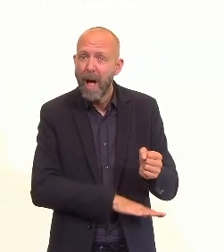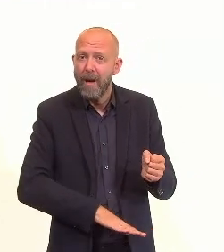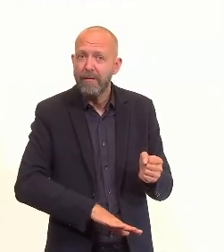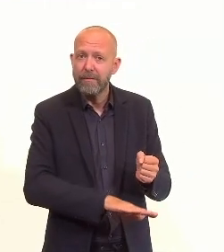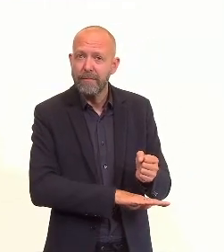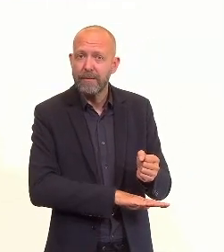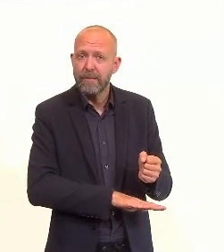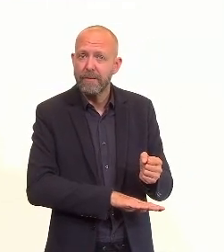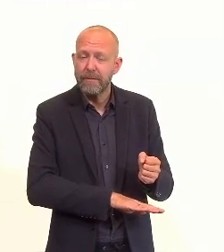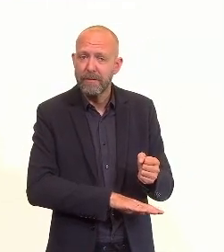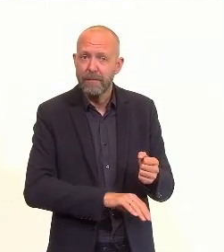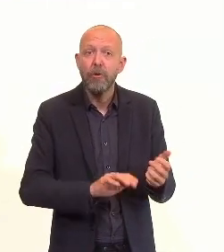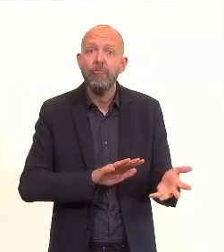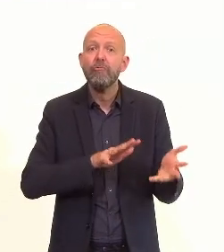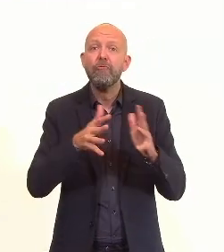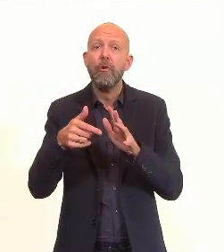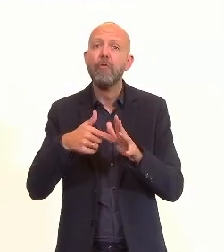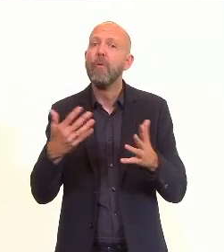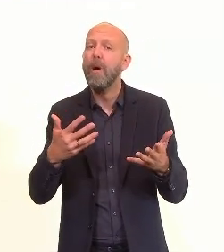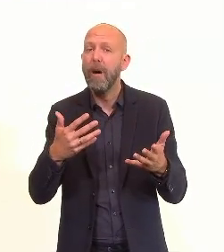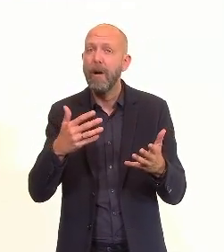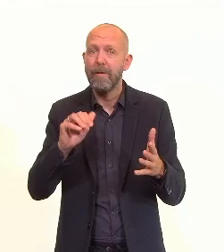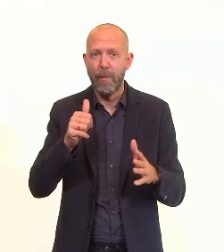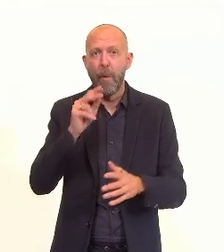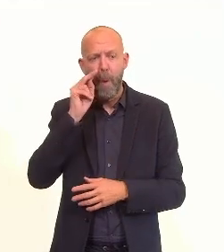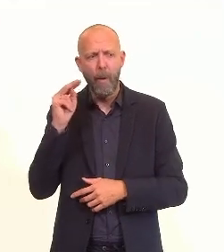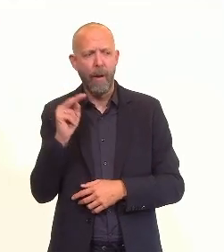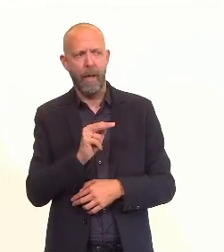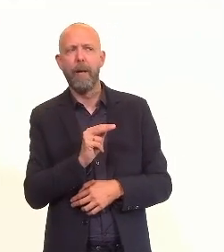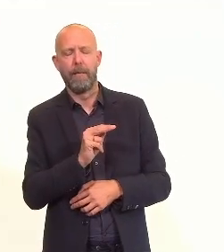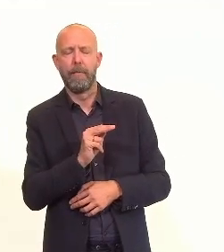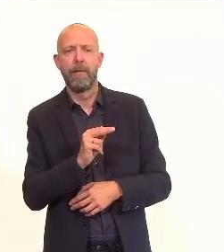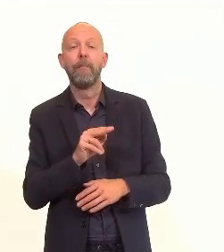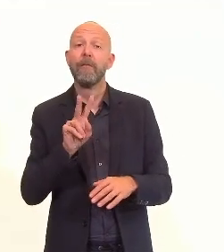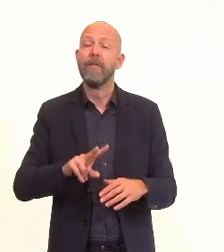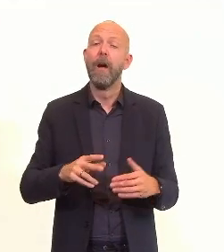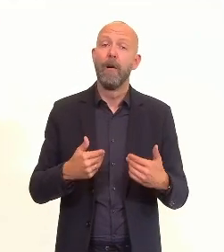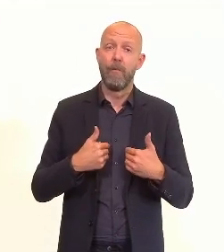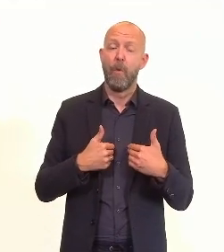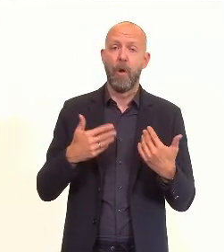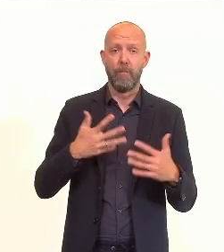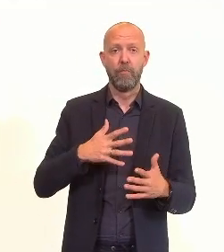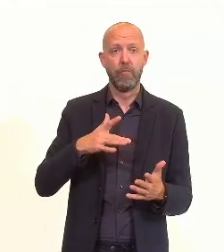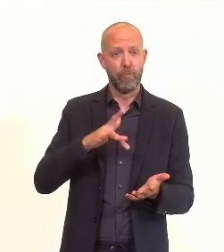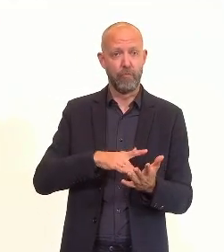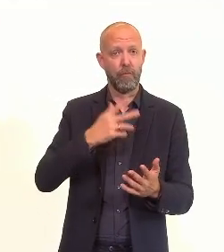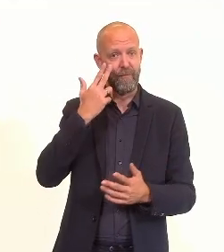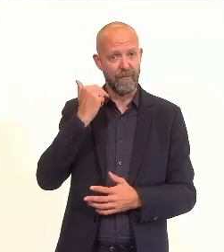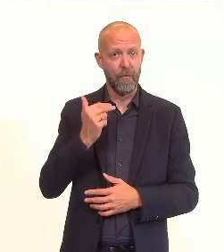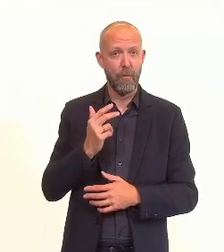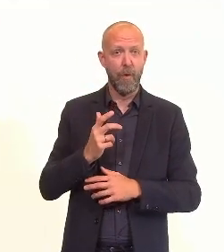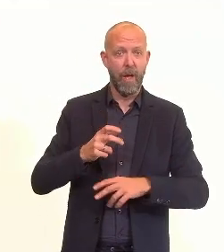le regard, déjà. C'est vrai que moi, pour avoir connu le lancement de la démarche,